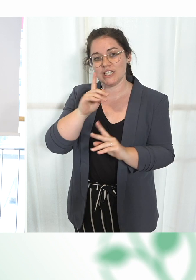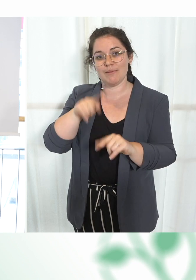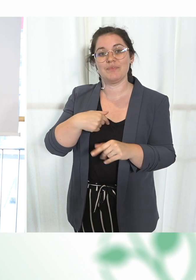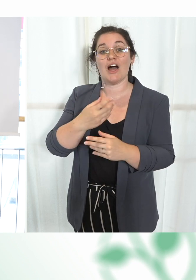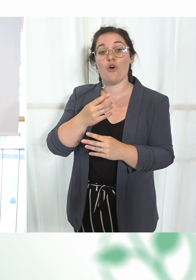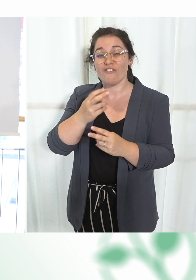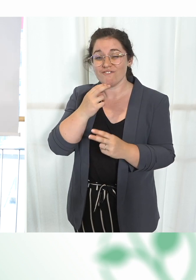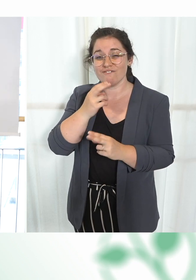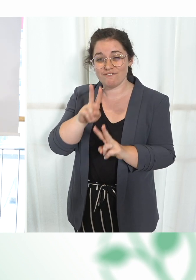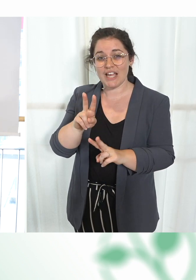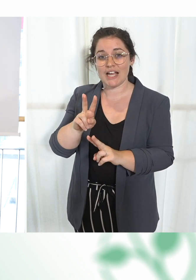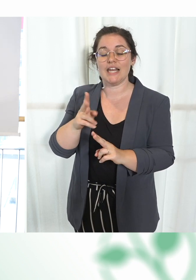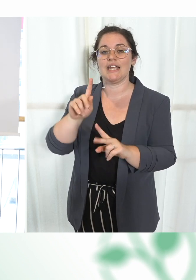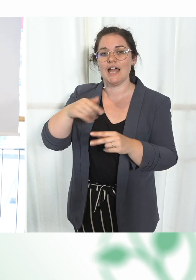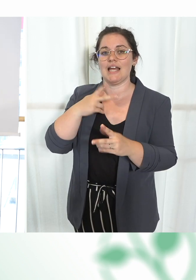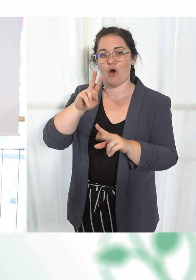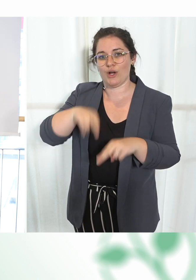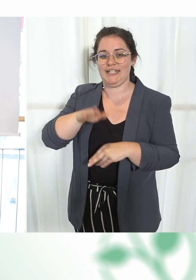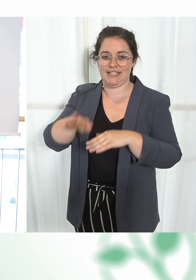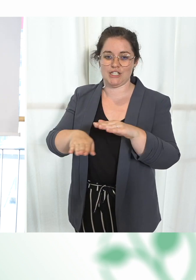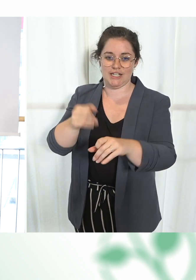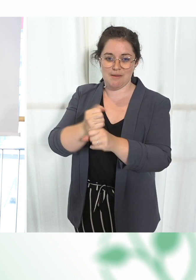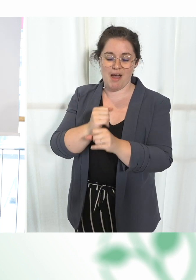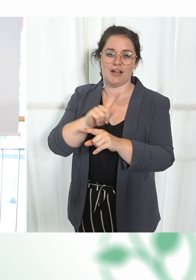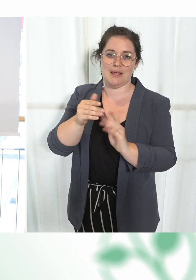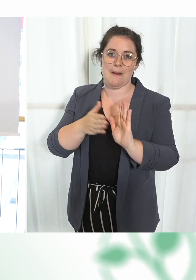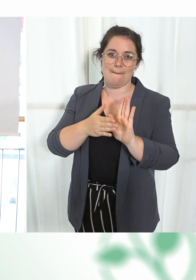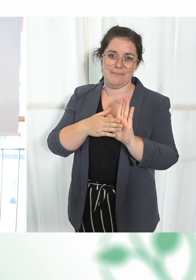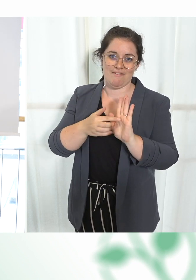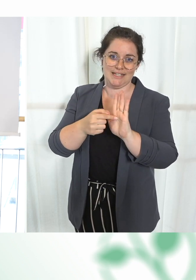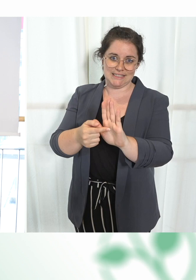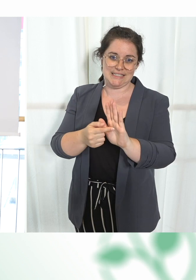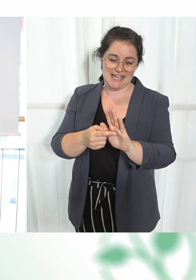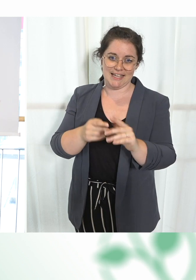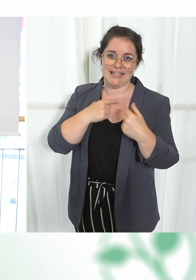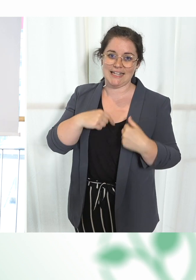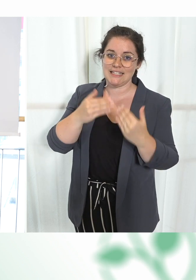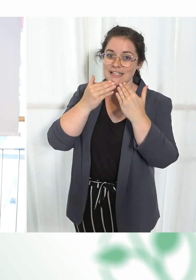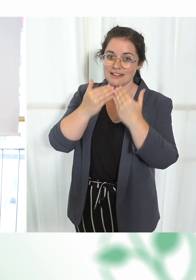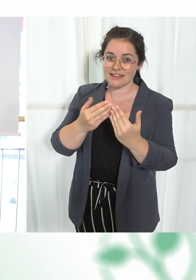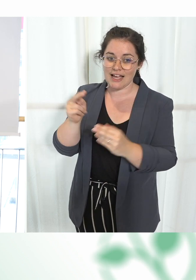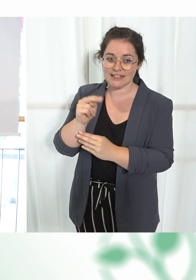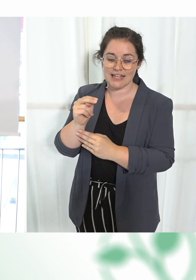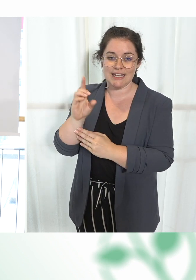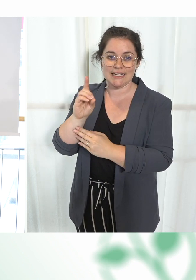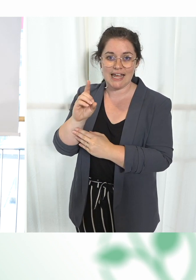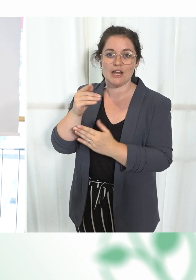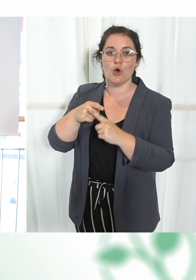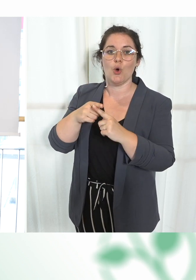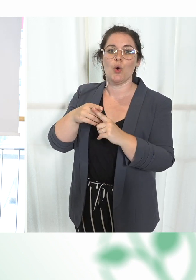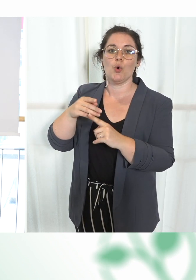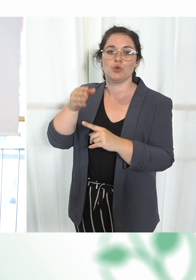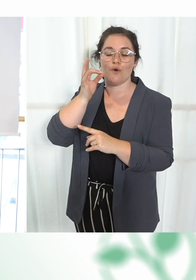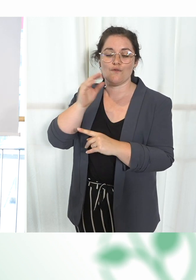richtigen Schritte dafür, damit das funktioniert. Genau. Dann ist nämlich der Beweis, ob man es wirklich möchte. Herzlichen Dank, Nathalie Danner und Anita Bayer von